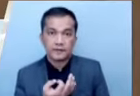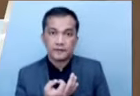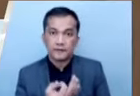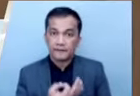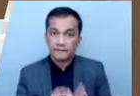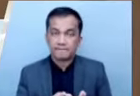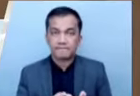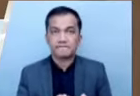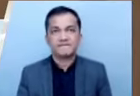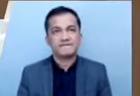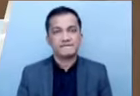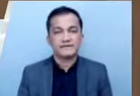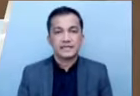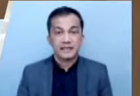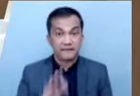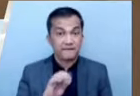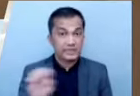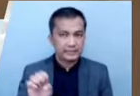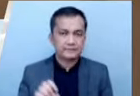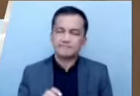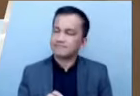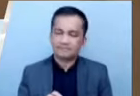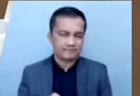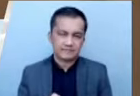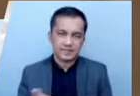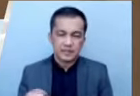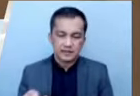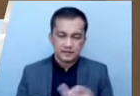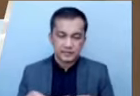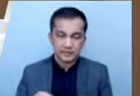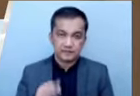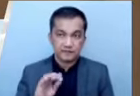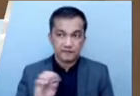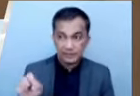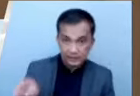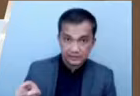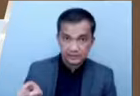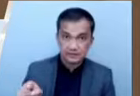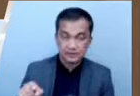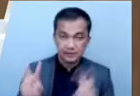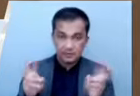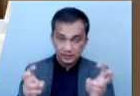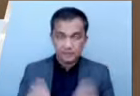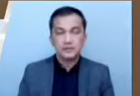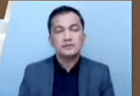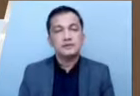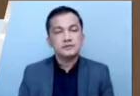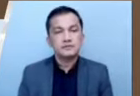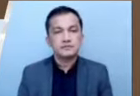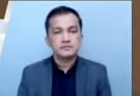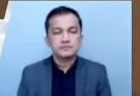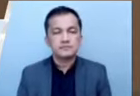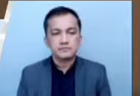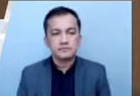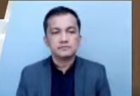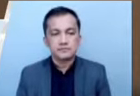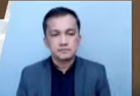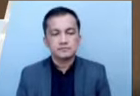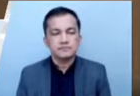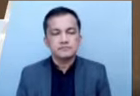fee, so or facilitation fee kung masasabi natin ganun nga. I hate to ask this, attorney, but are there people